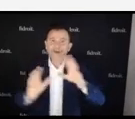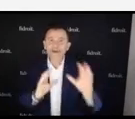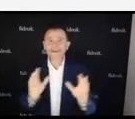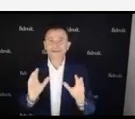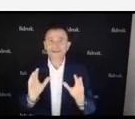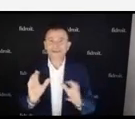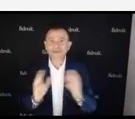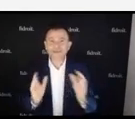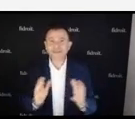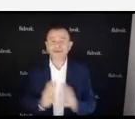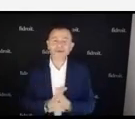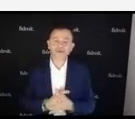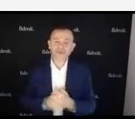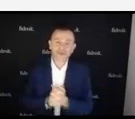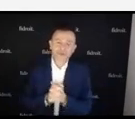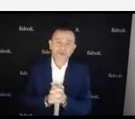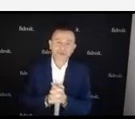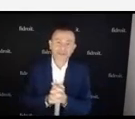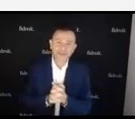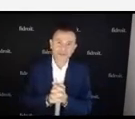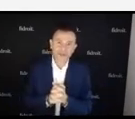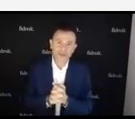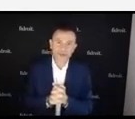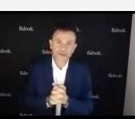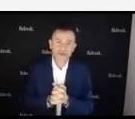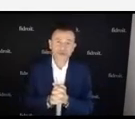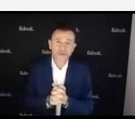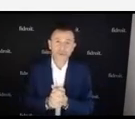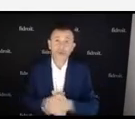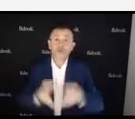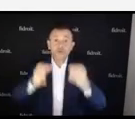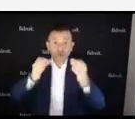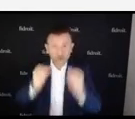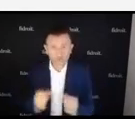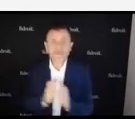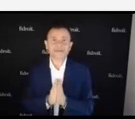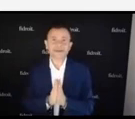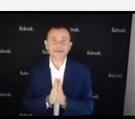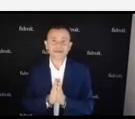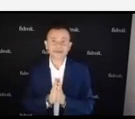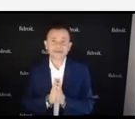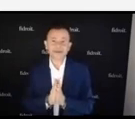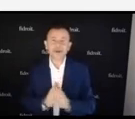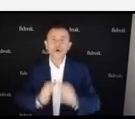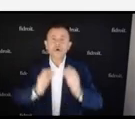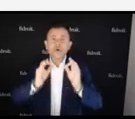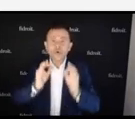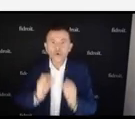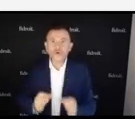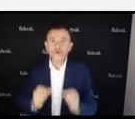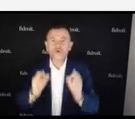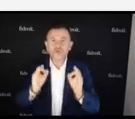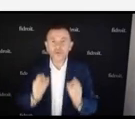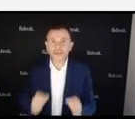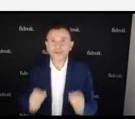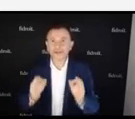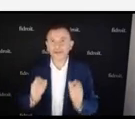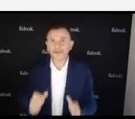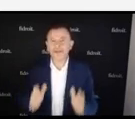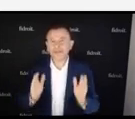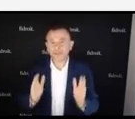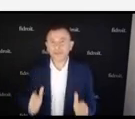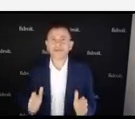la meilleure articulation possible entre ces différentes solutions. Une chose est certaine, aucune ne peut